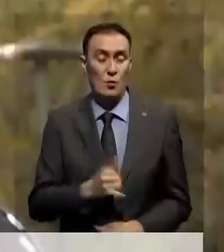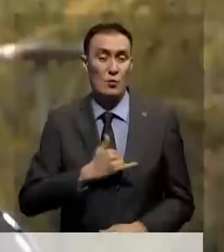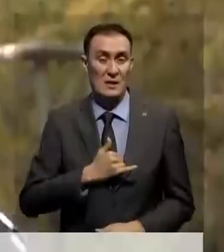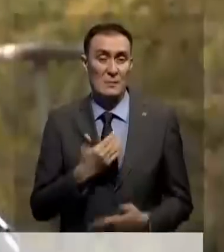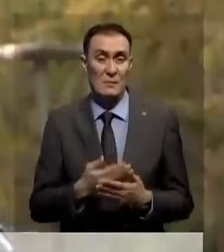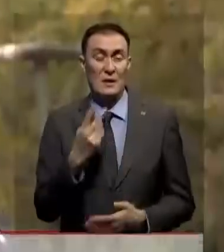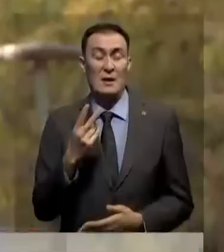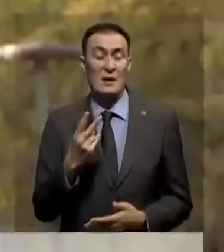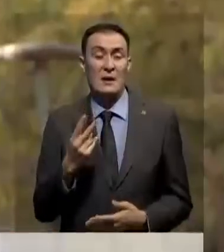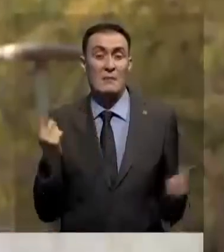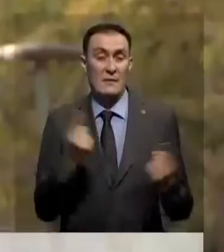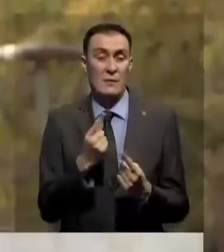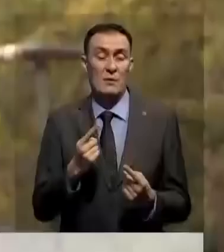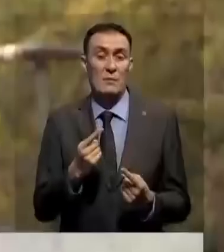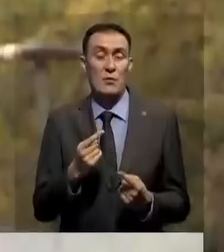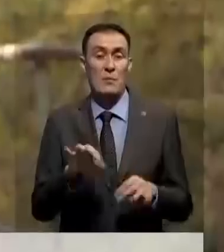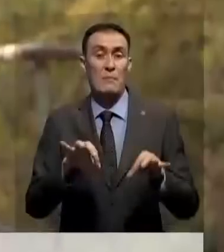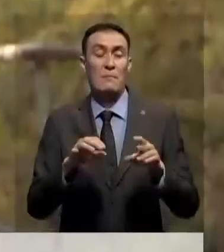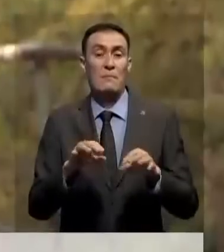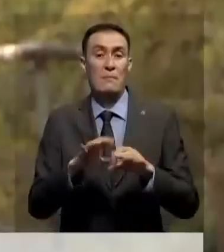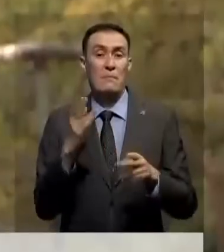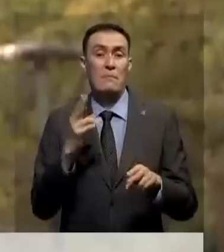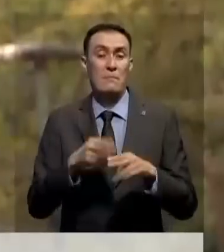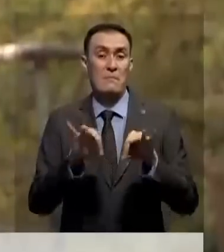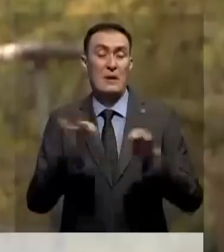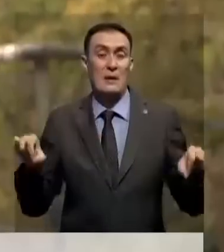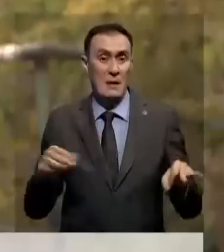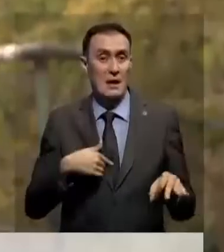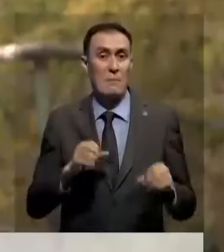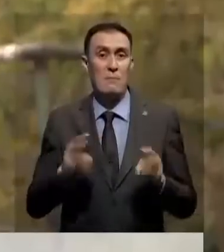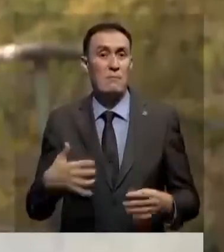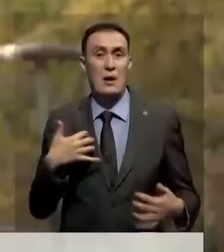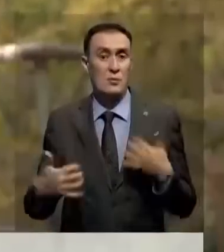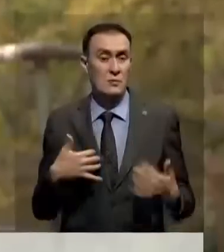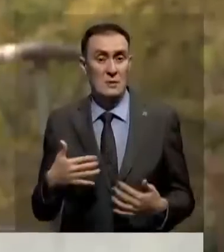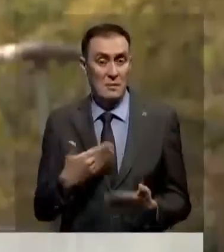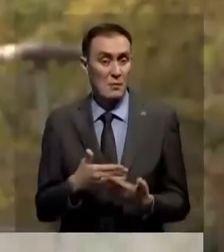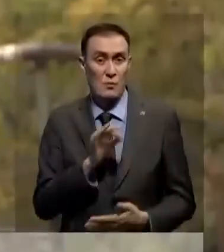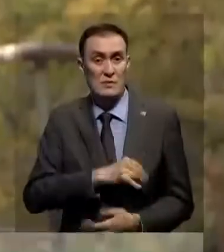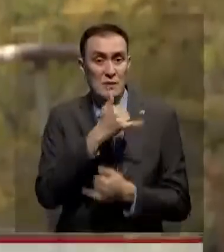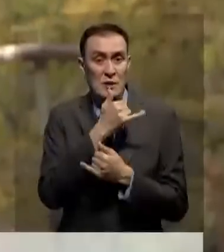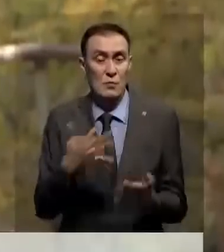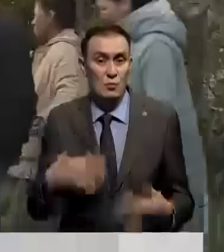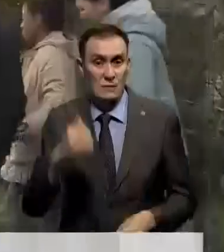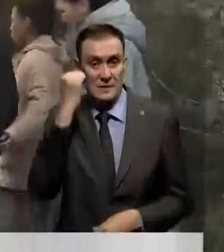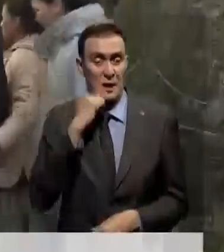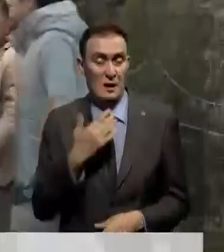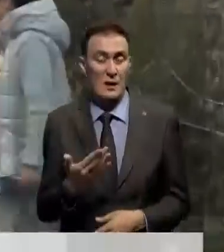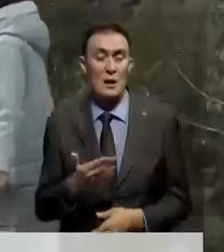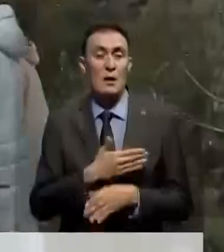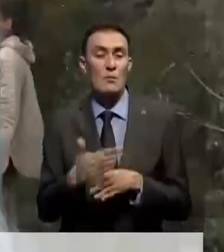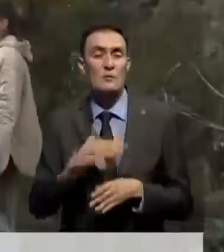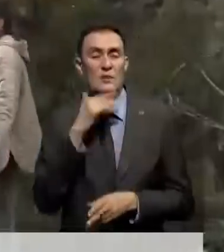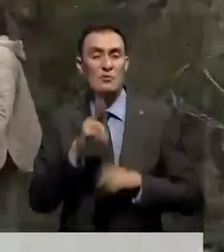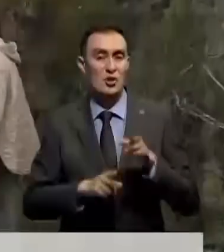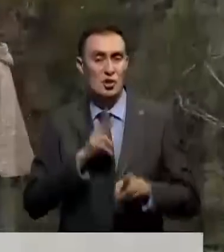батька проходил, так это он лазил по перилам, и дочка тоже лазит по перилам, а я нет, потому что я боялась. Я уже не в том возрасте. После